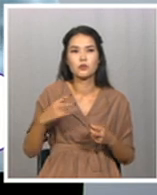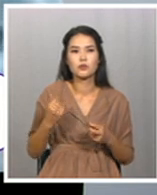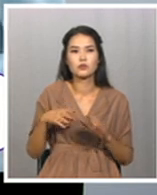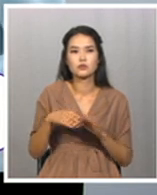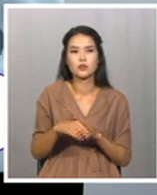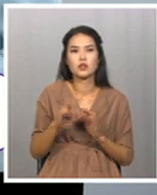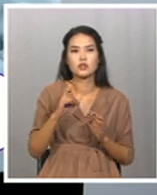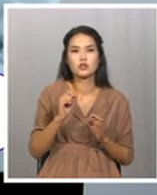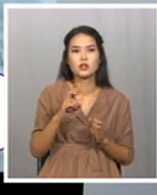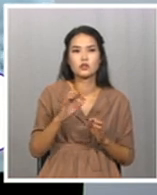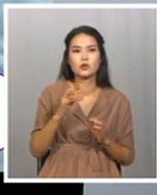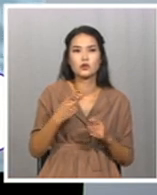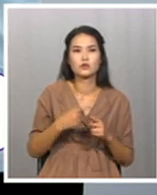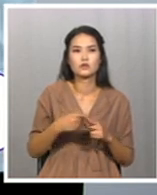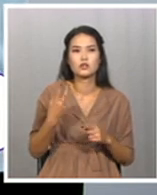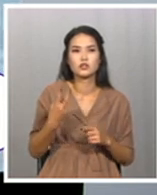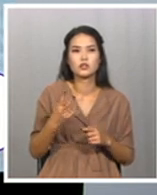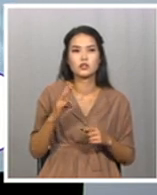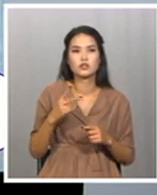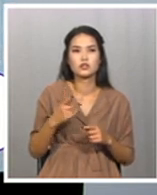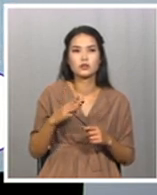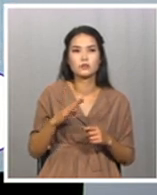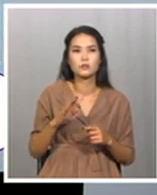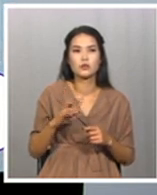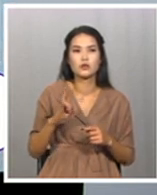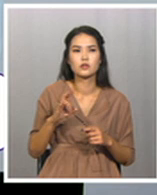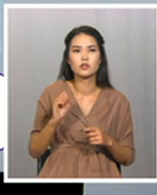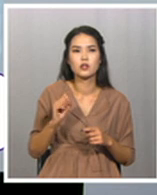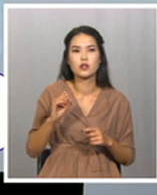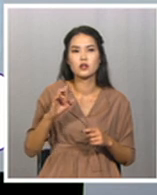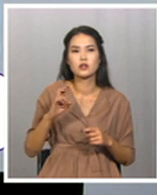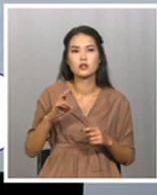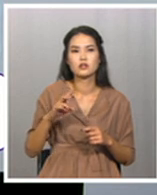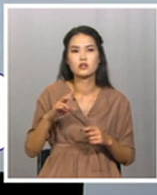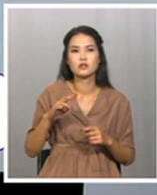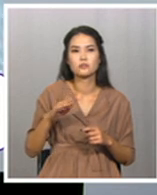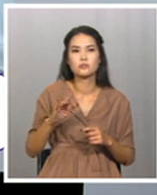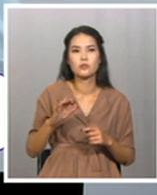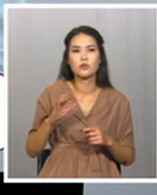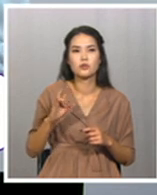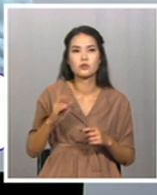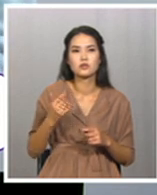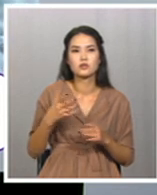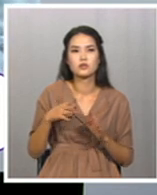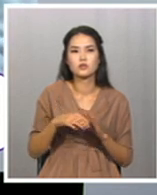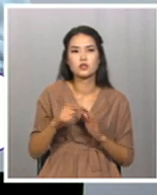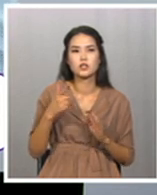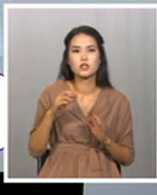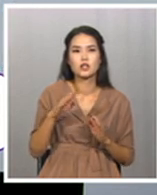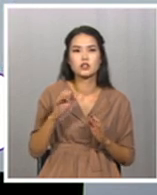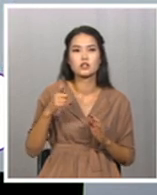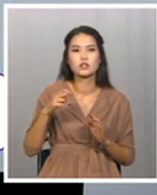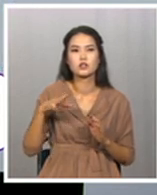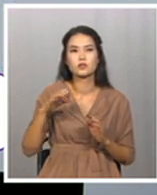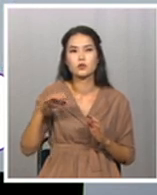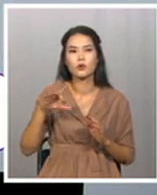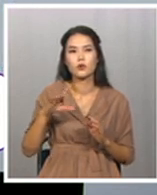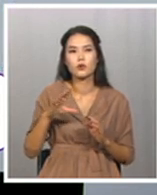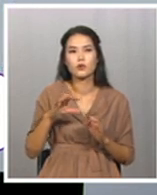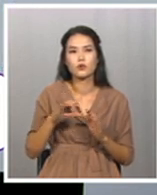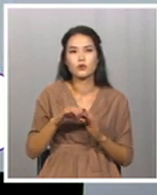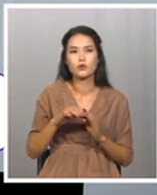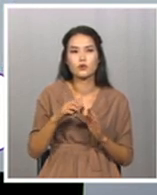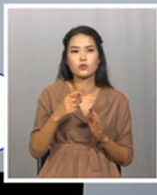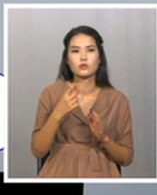жағдайда теңестіреміз. Және табылған натрийдің дигидрофосфатының зат мөлшері арқылы реакцияға түскен